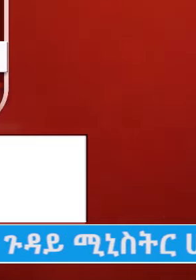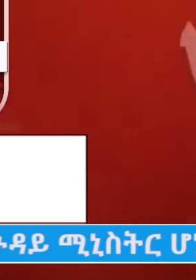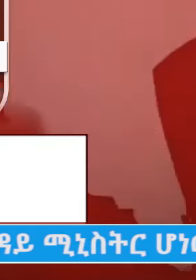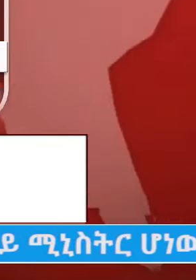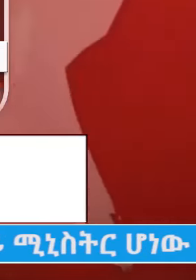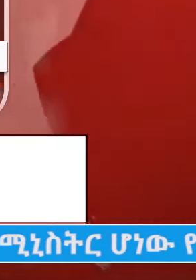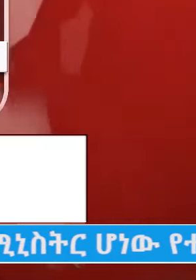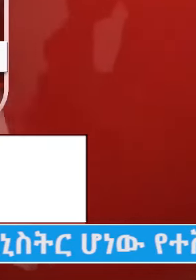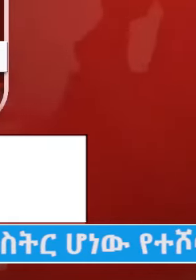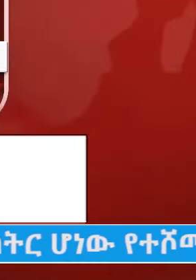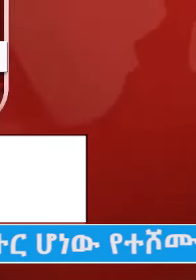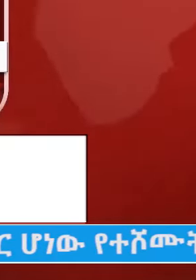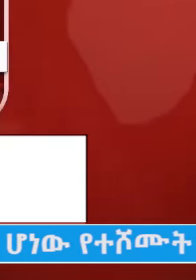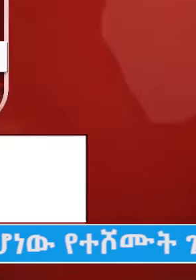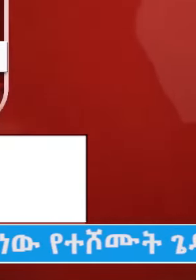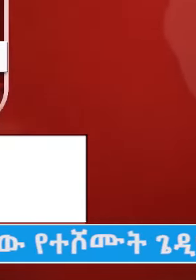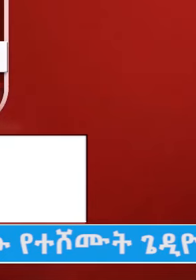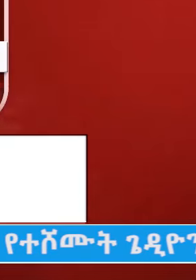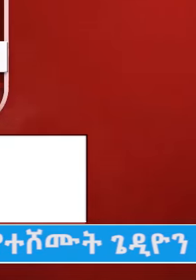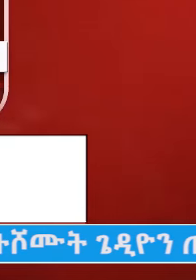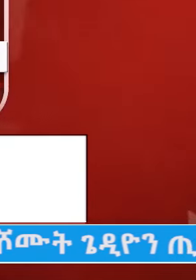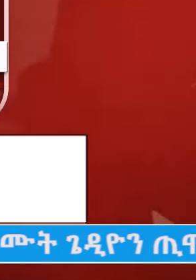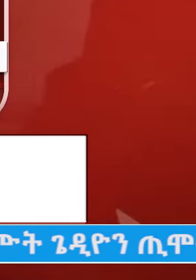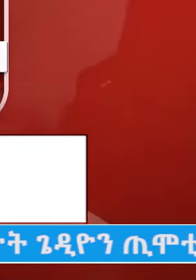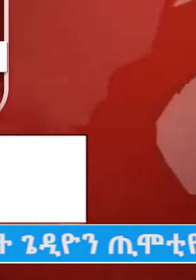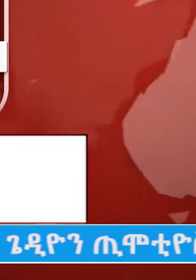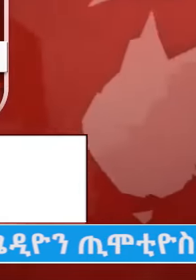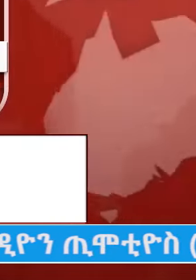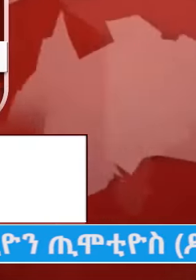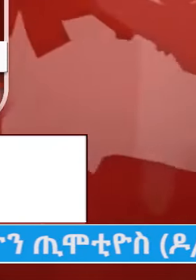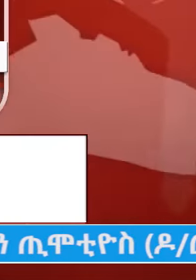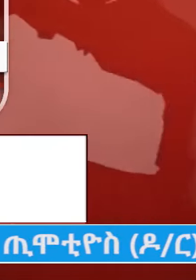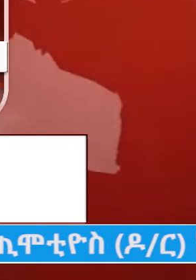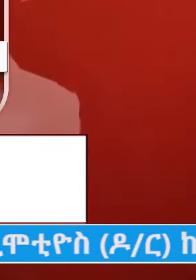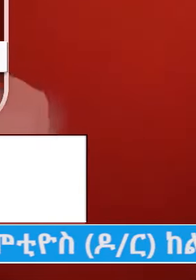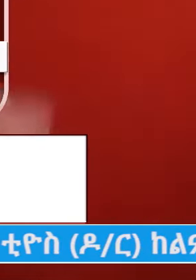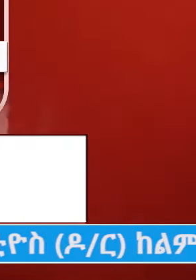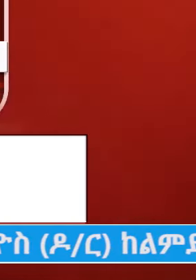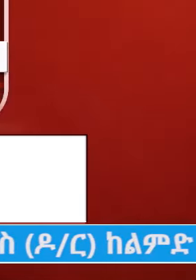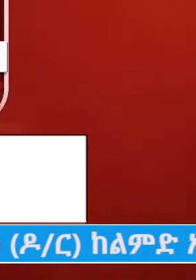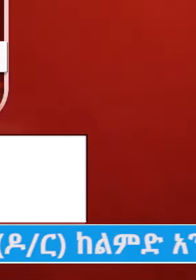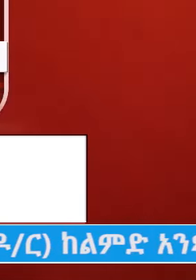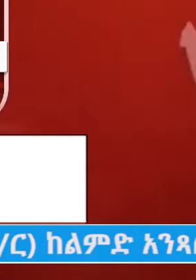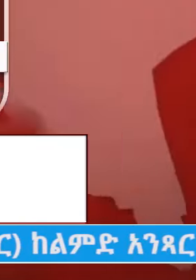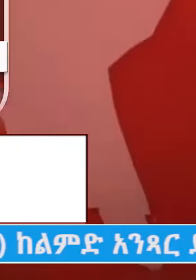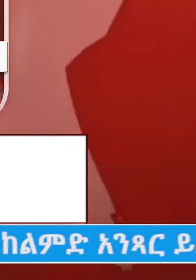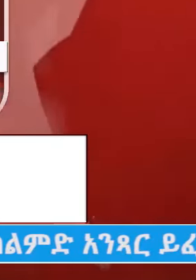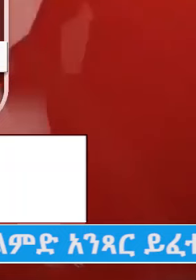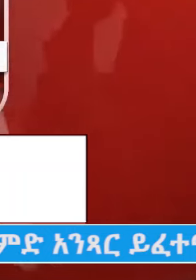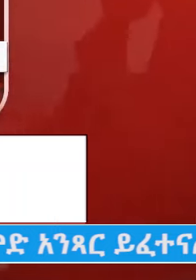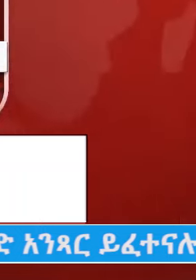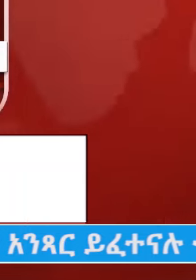ተሳትፎ በከፍተኛ ደረጃ ማደግ አለበት። ከዚያ በኋላ ደግሞ የሰብአዊ መብቶች ሁኔታና ሌሎች ነገሮችም